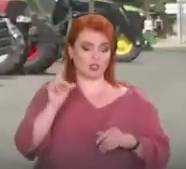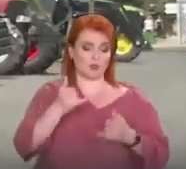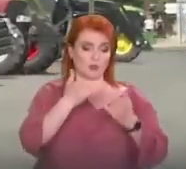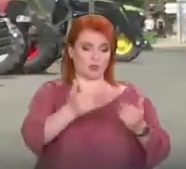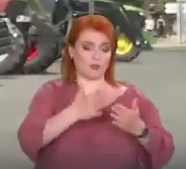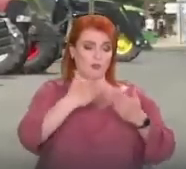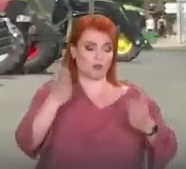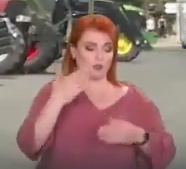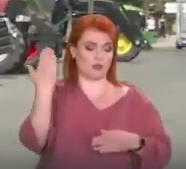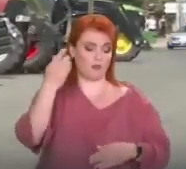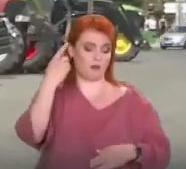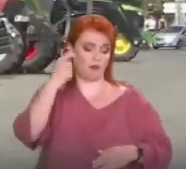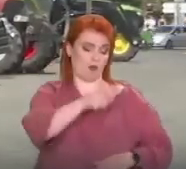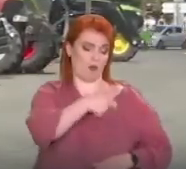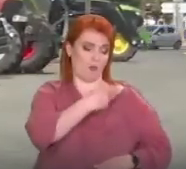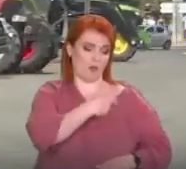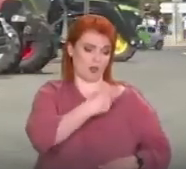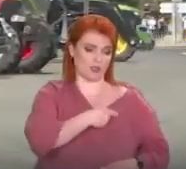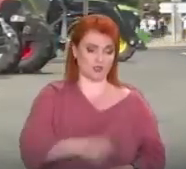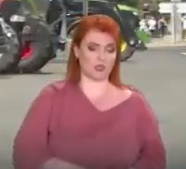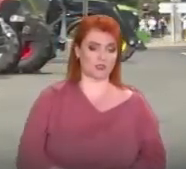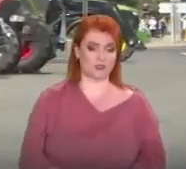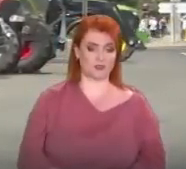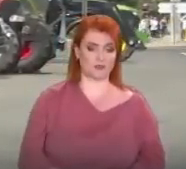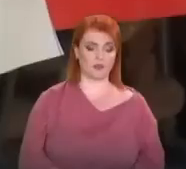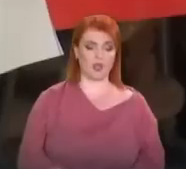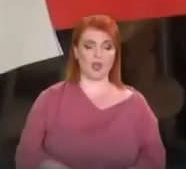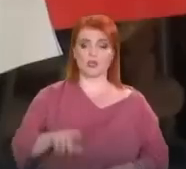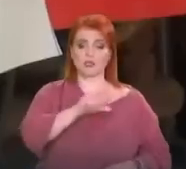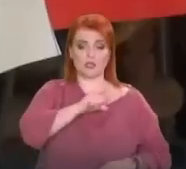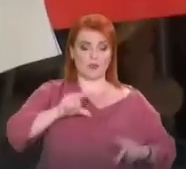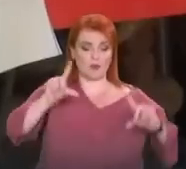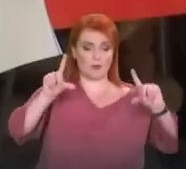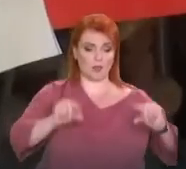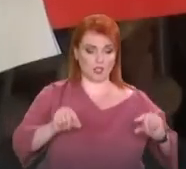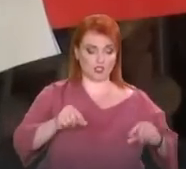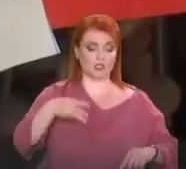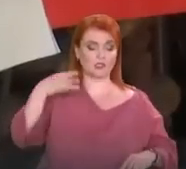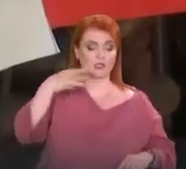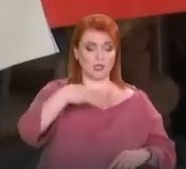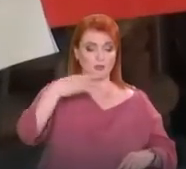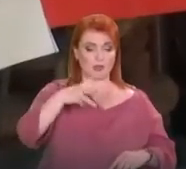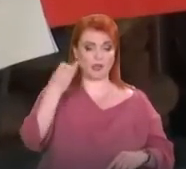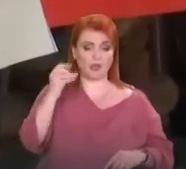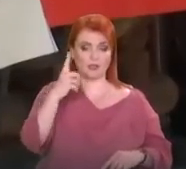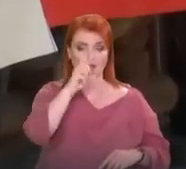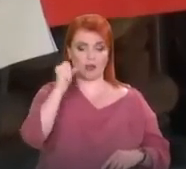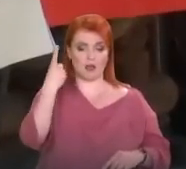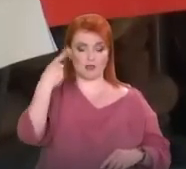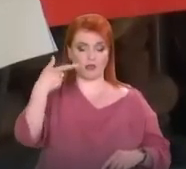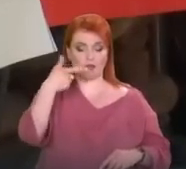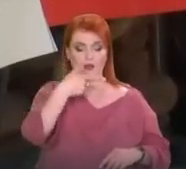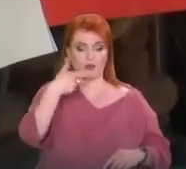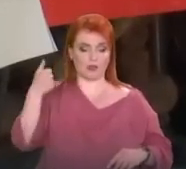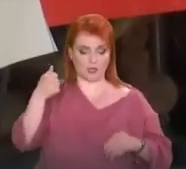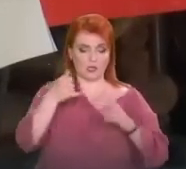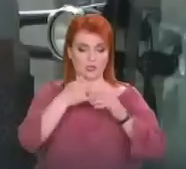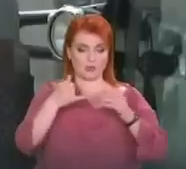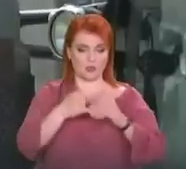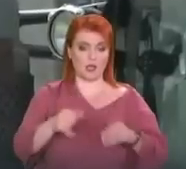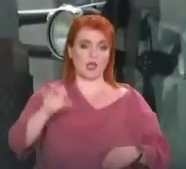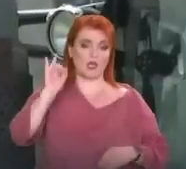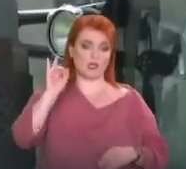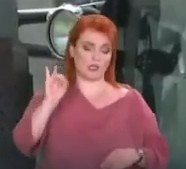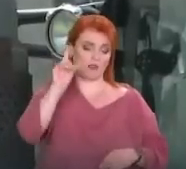a fermierilor mici și mijlocii în valoare de cel puțin 3.000 de lei per hectar la culturile agricole de primă grupă, restricționarea